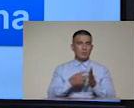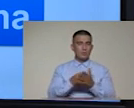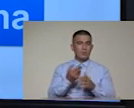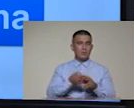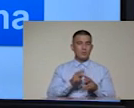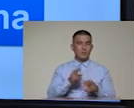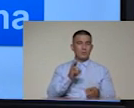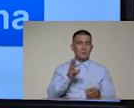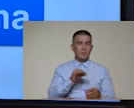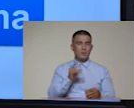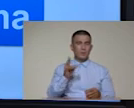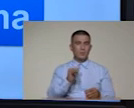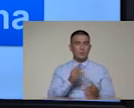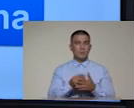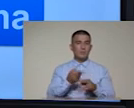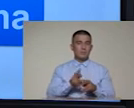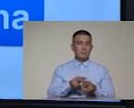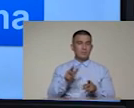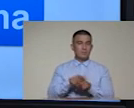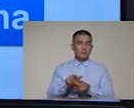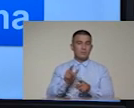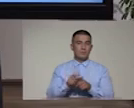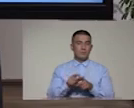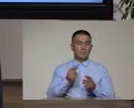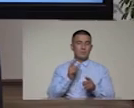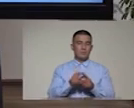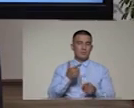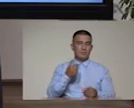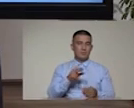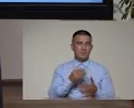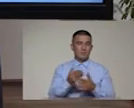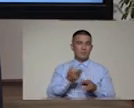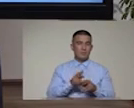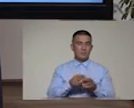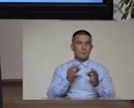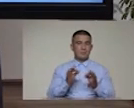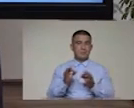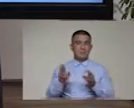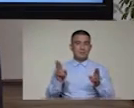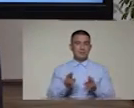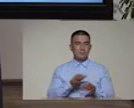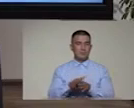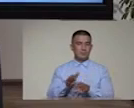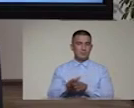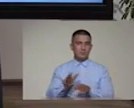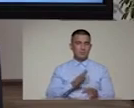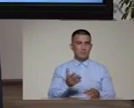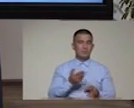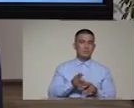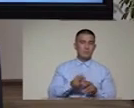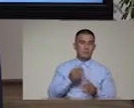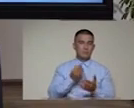va ku yuklamalarni qo'yish orqali gapni to'g'ri holatda bajardik. Endi aziz